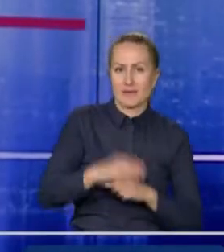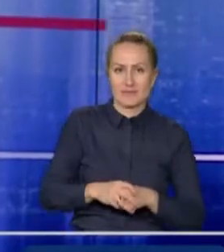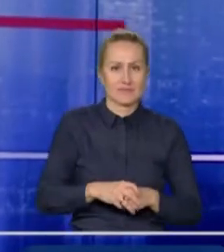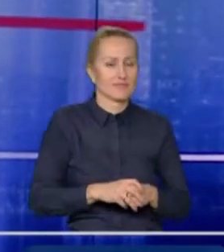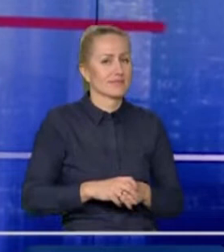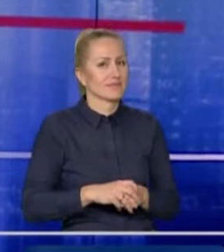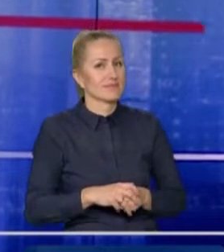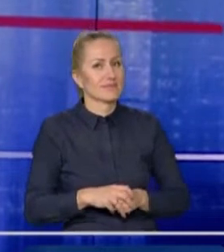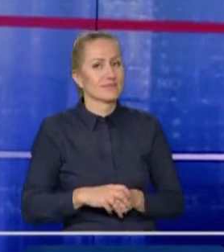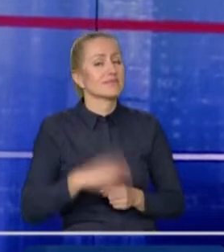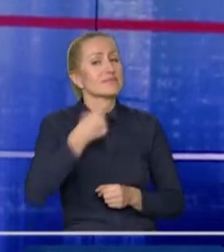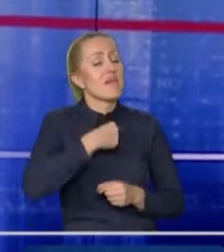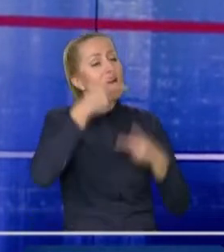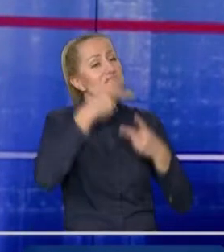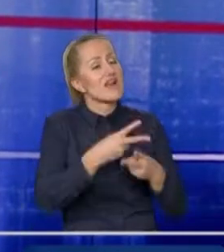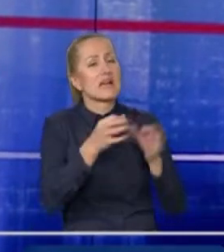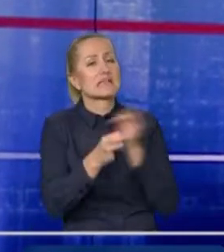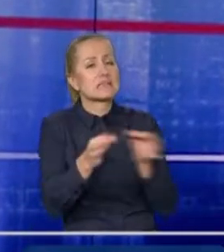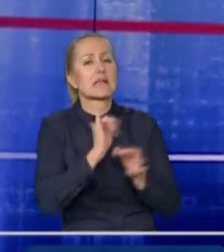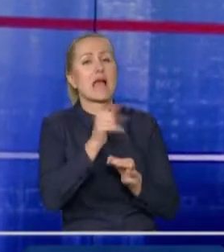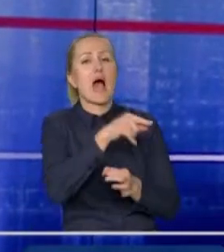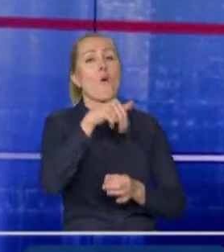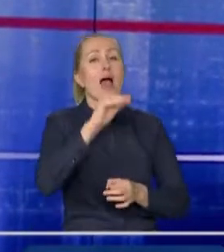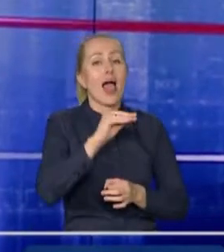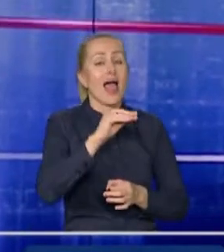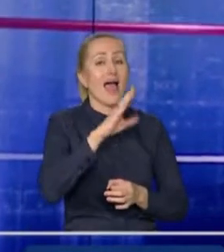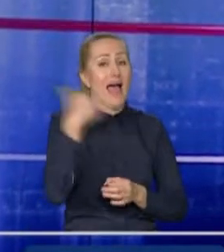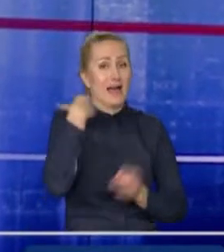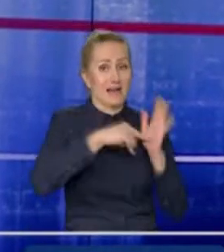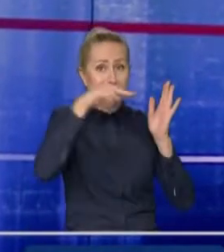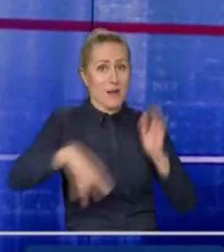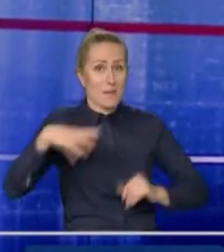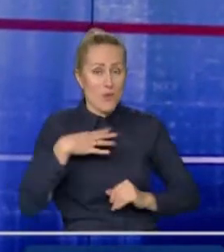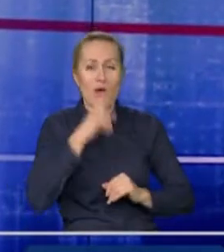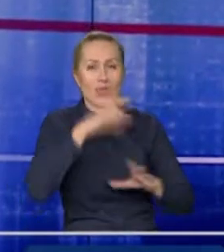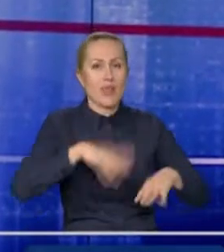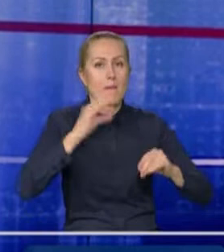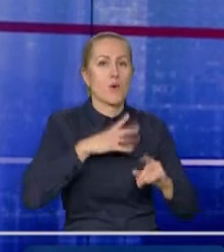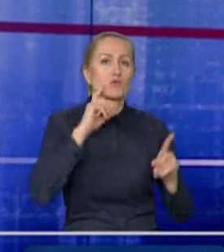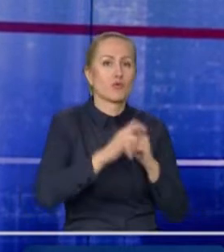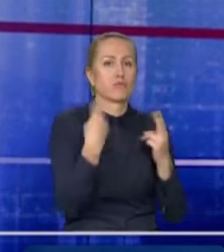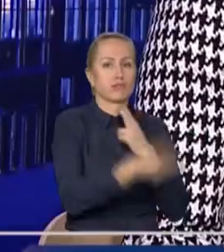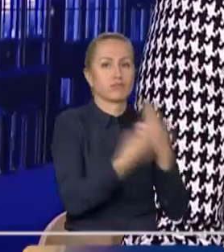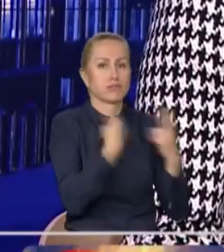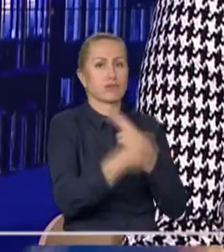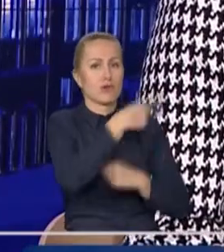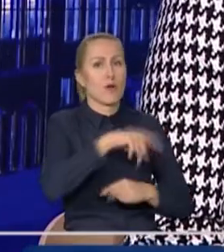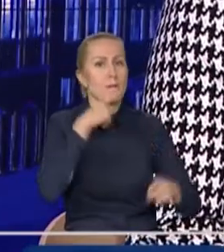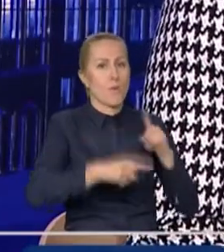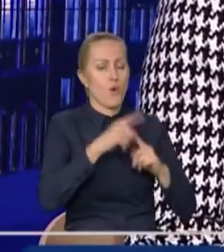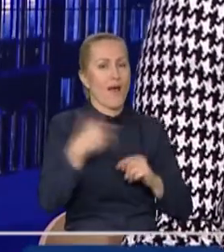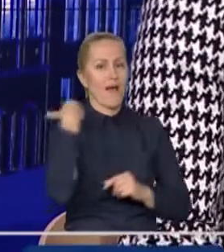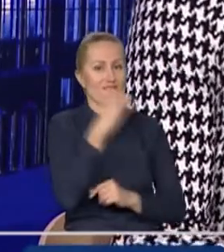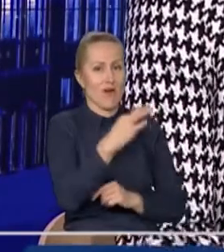jak przejrzymy historię wychodzenia Wielkiej Brytanii z Unii Europejskiej, zaczynało się od ostrych słów ważnych polityków